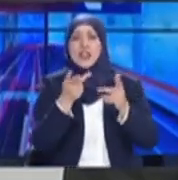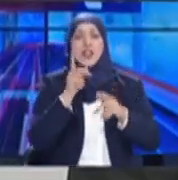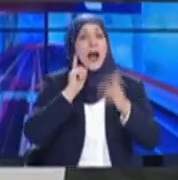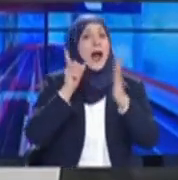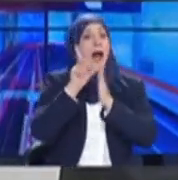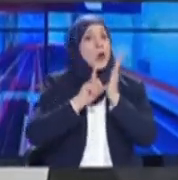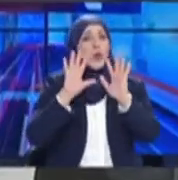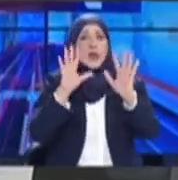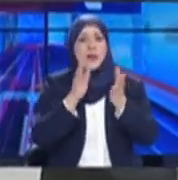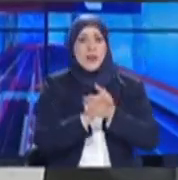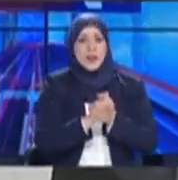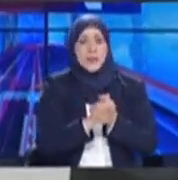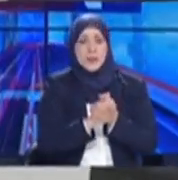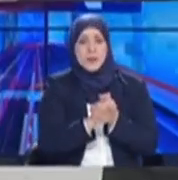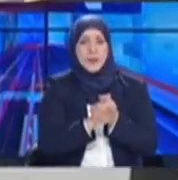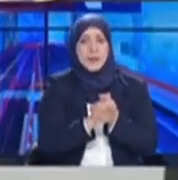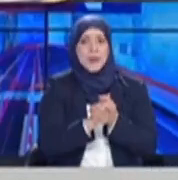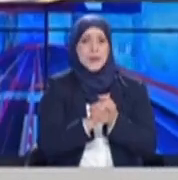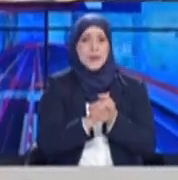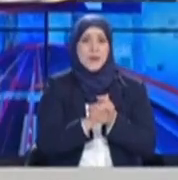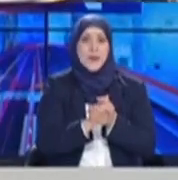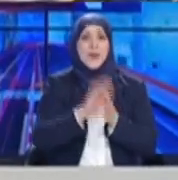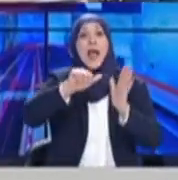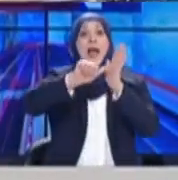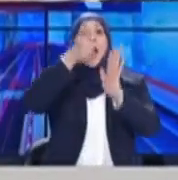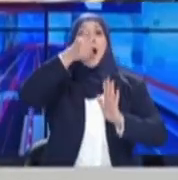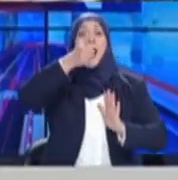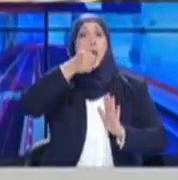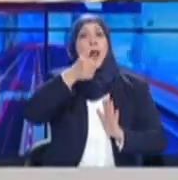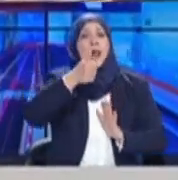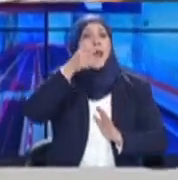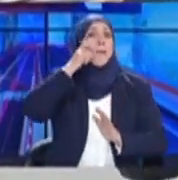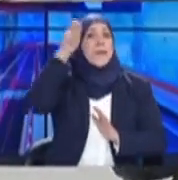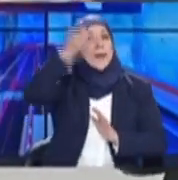لازم يكون اقل بعد اول حاله وفاه اه في سوريا